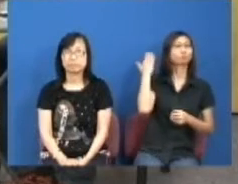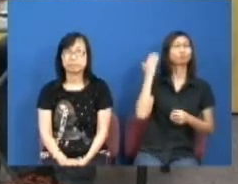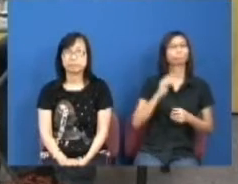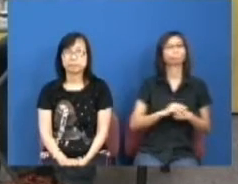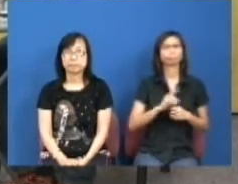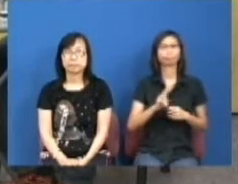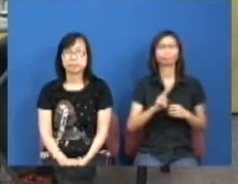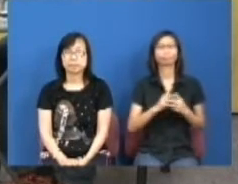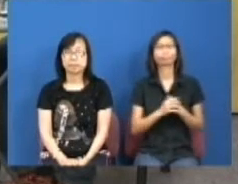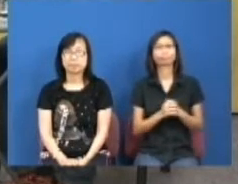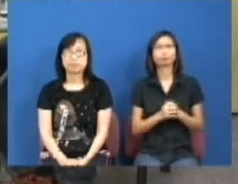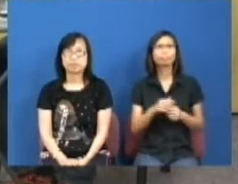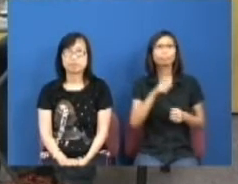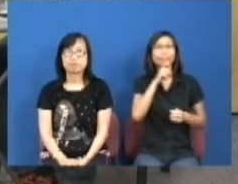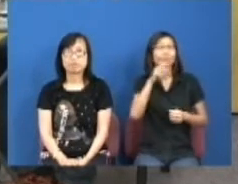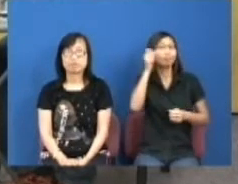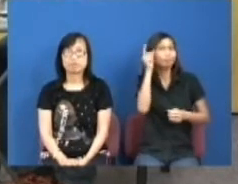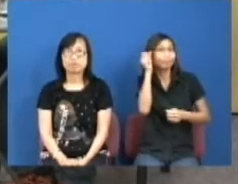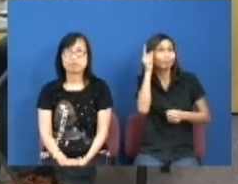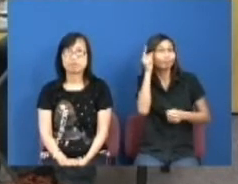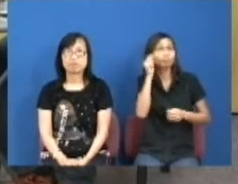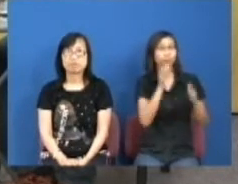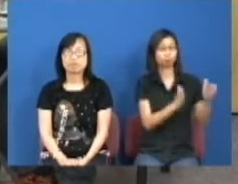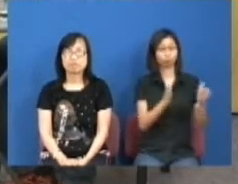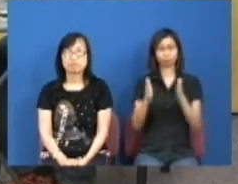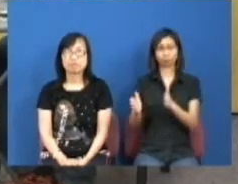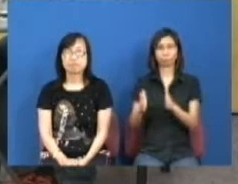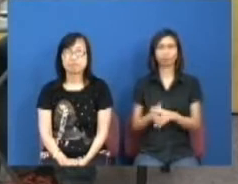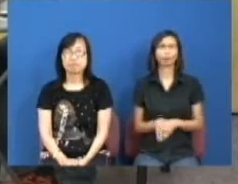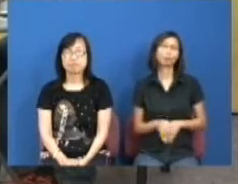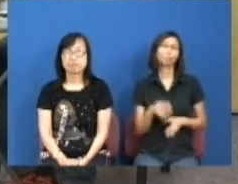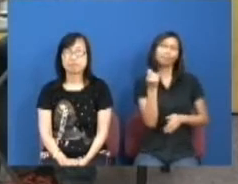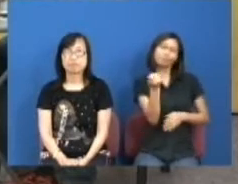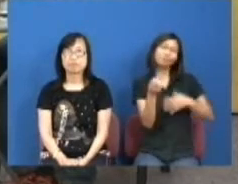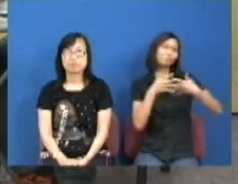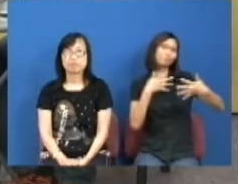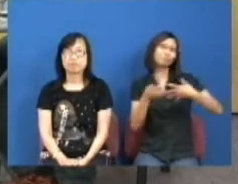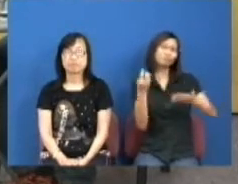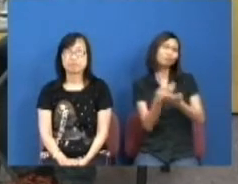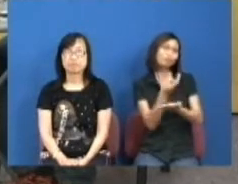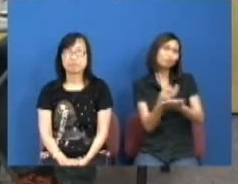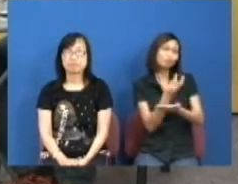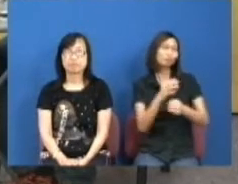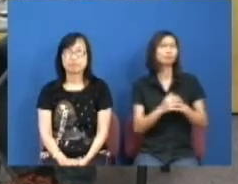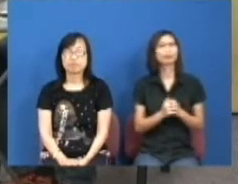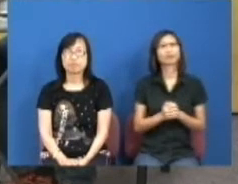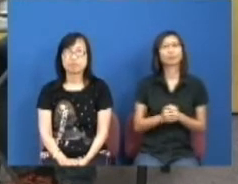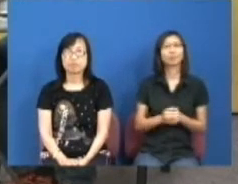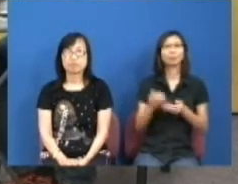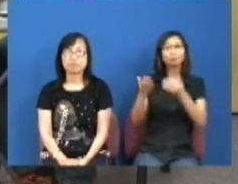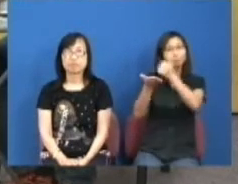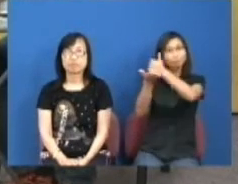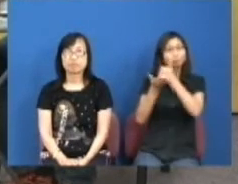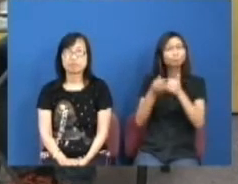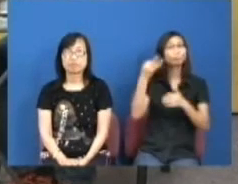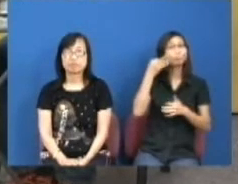有一啲特別的安排，咁呢個特別的安排其實都冇乜嘢嘅，咁其實都係揾一啲即係嘉賓啦，咁希望即係